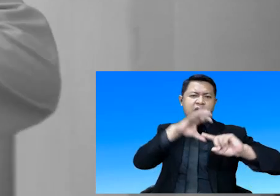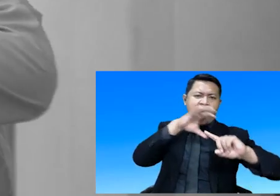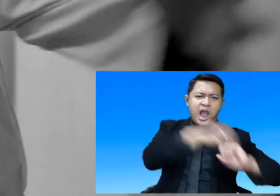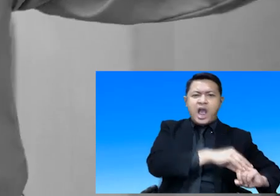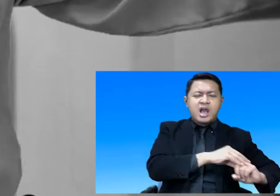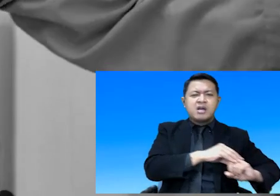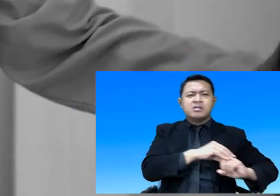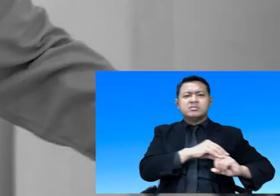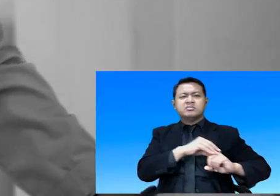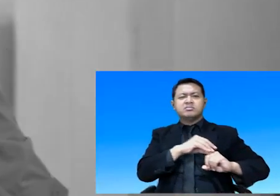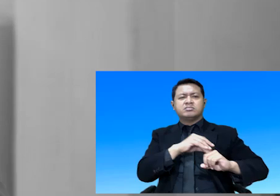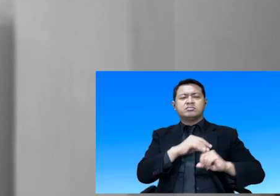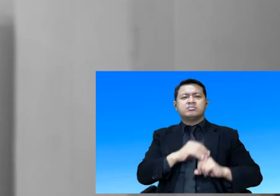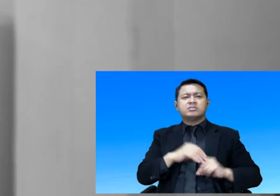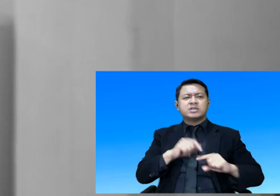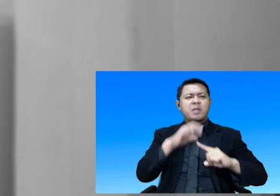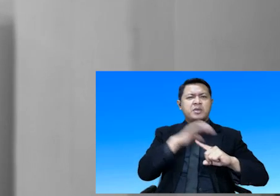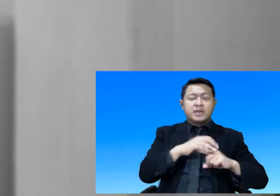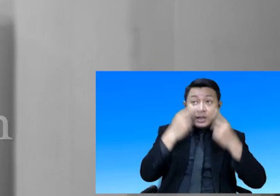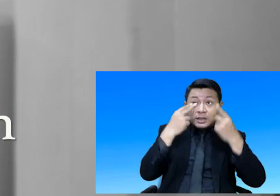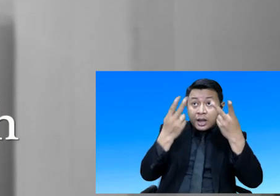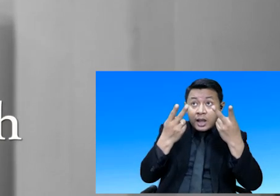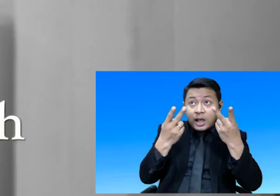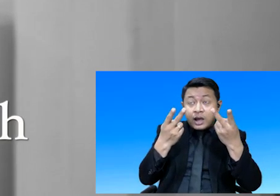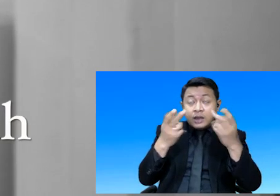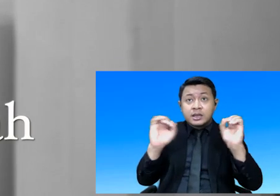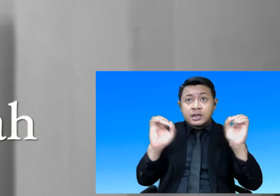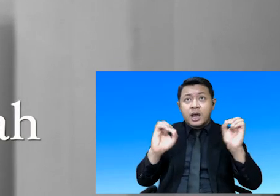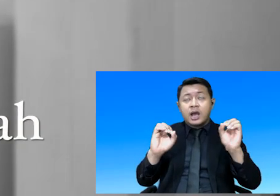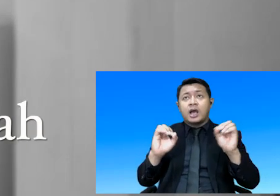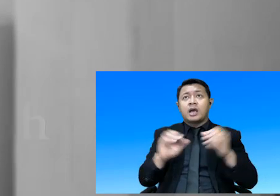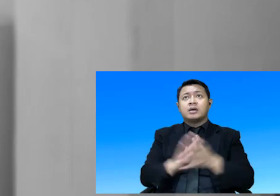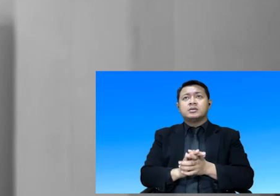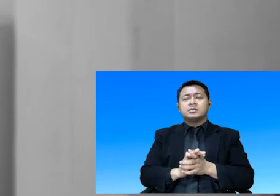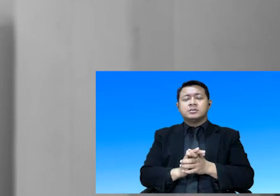penjajah tak kasat mata, bertebaran tanpa ramah tamah,